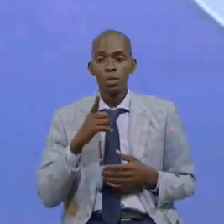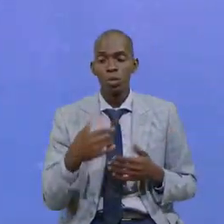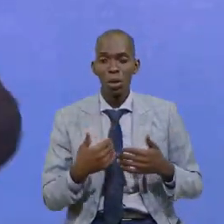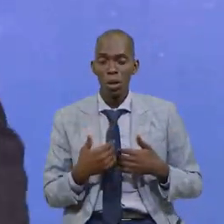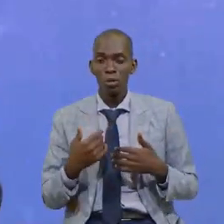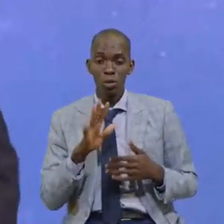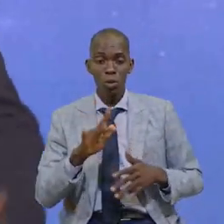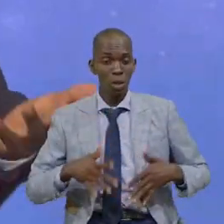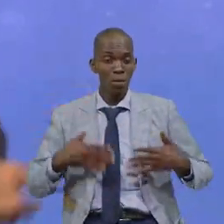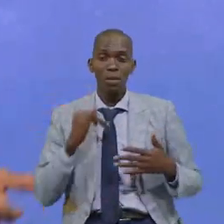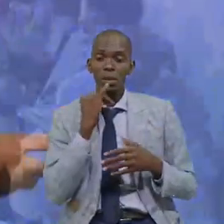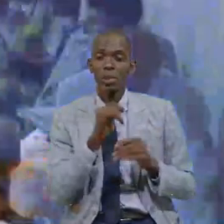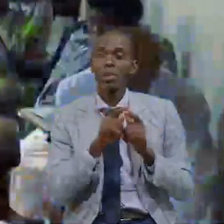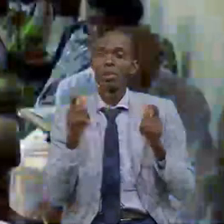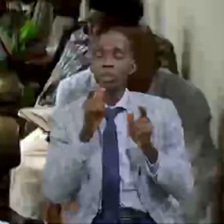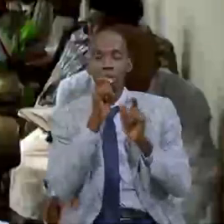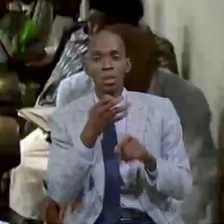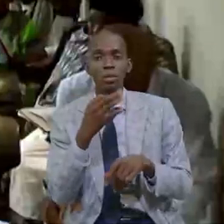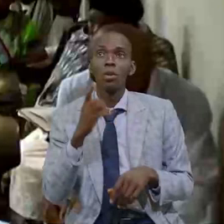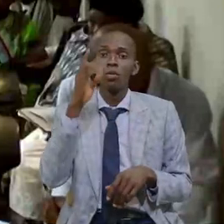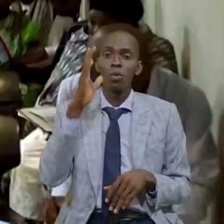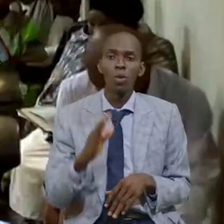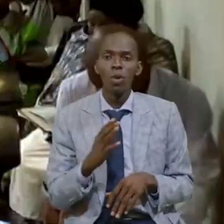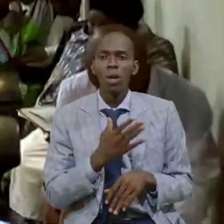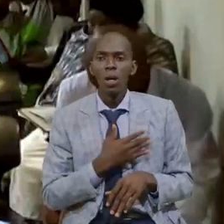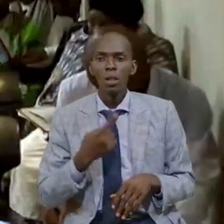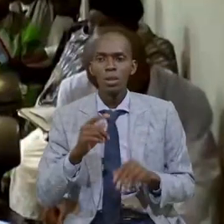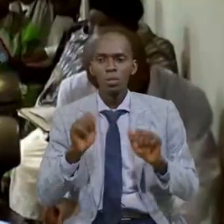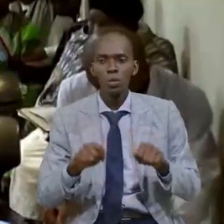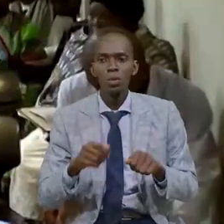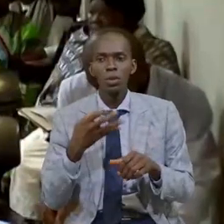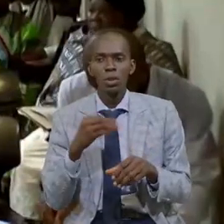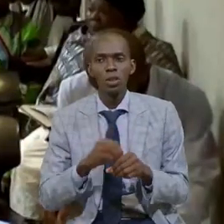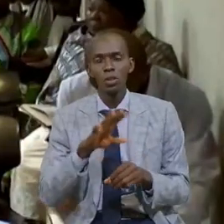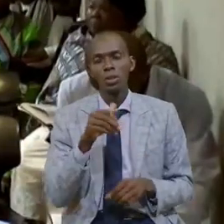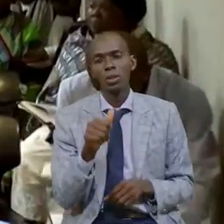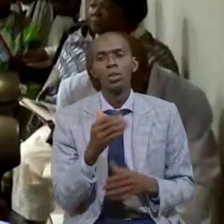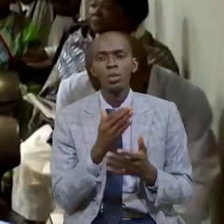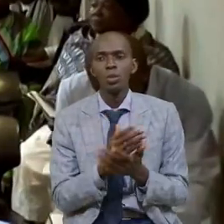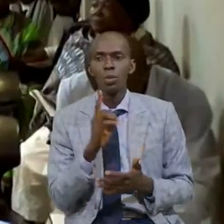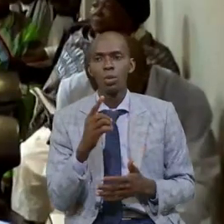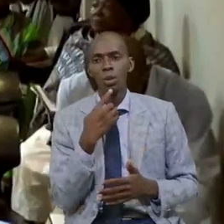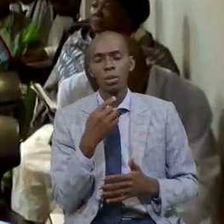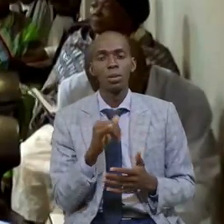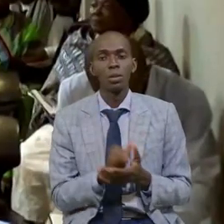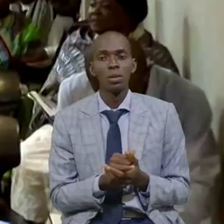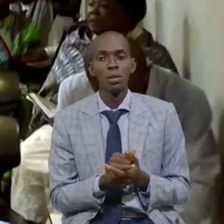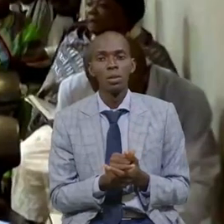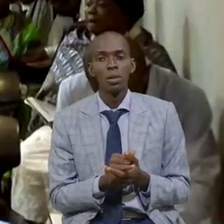C'est un grand don de Dieu, les possibilités de ta vie. Et la personne dit, il se vend.